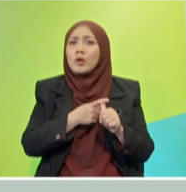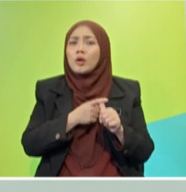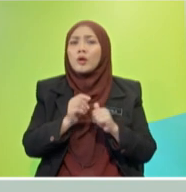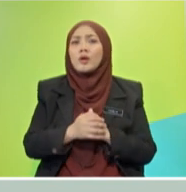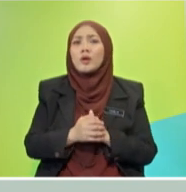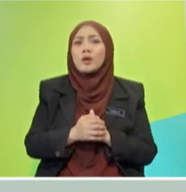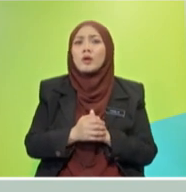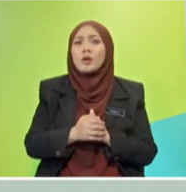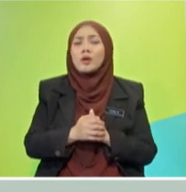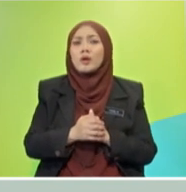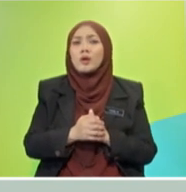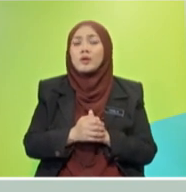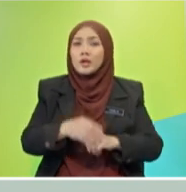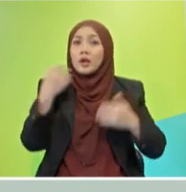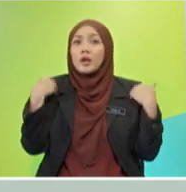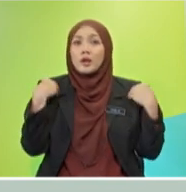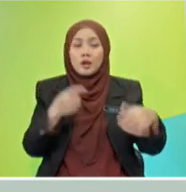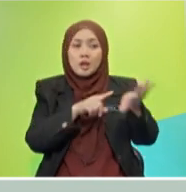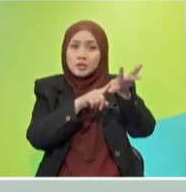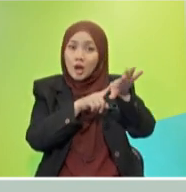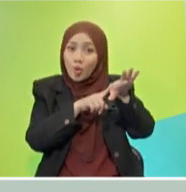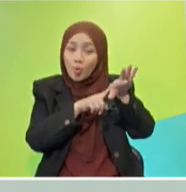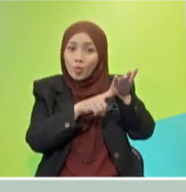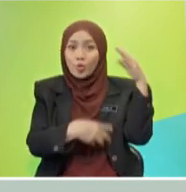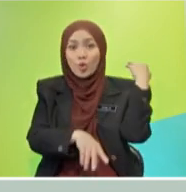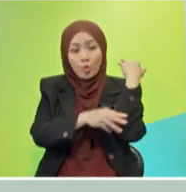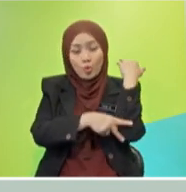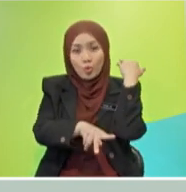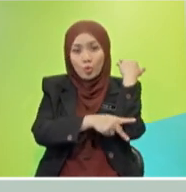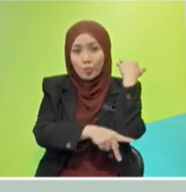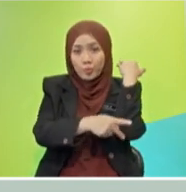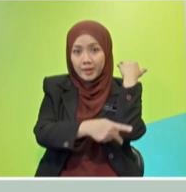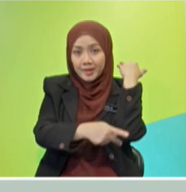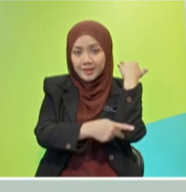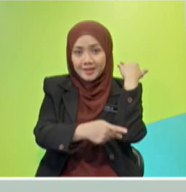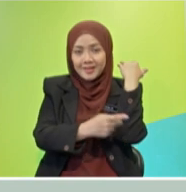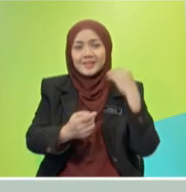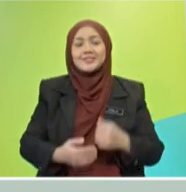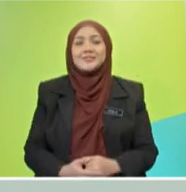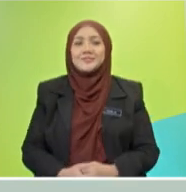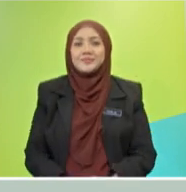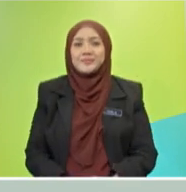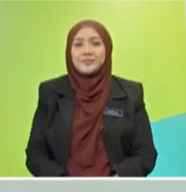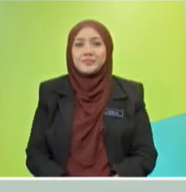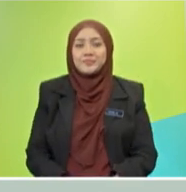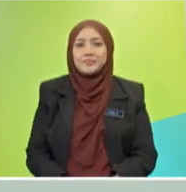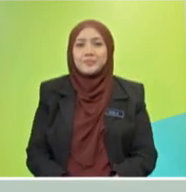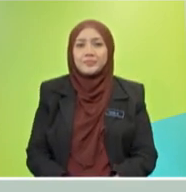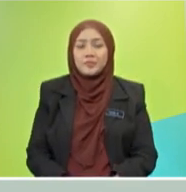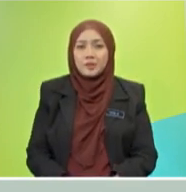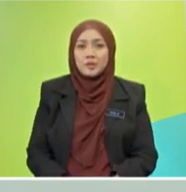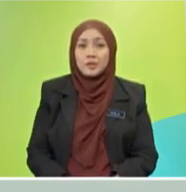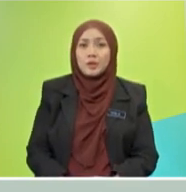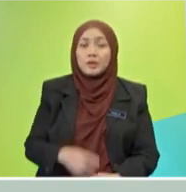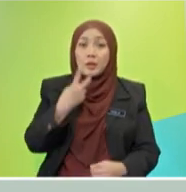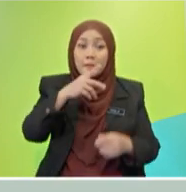Itu daun ubi keledai Oke kita cukup pagi jawaban bertamu ya oke tuai pucuk ubi kredit